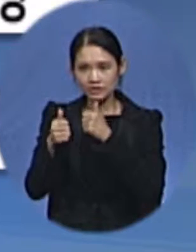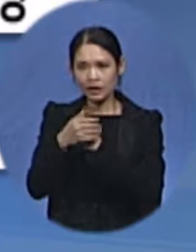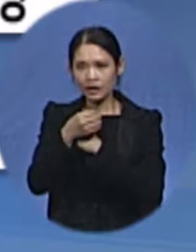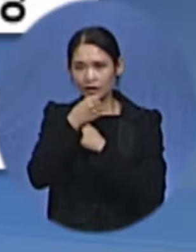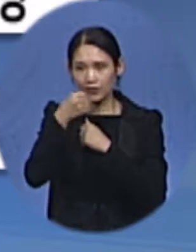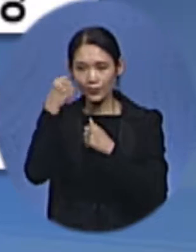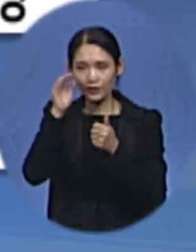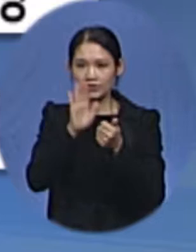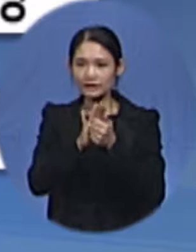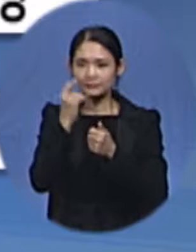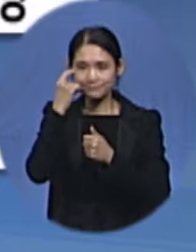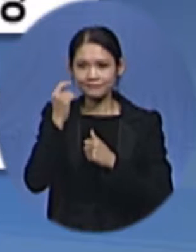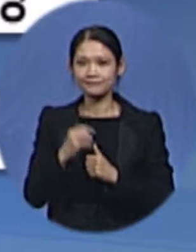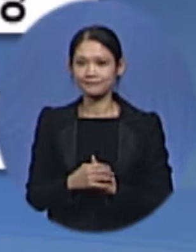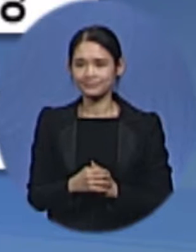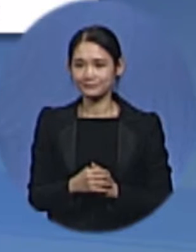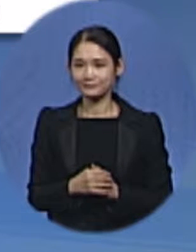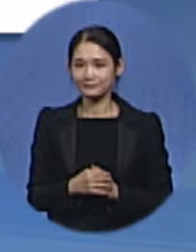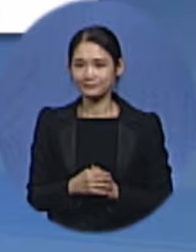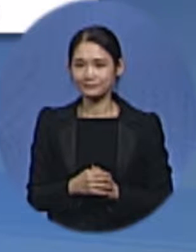사이트를 참조하면 됩니다.